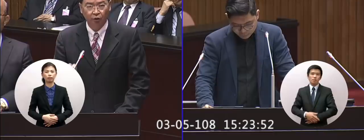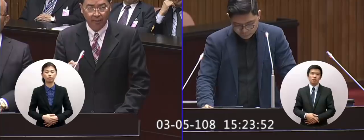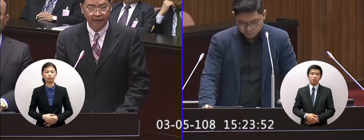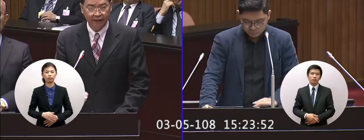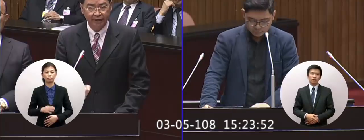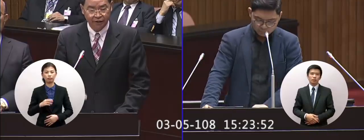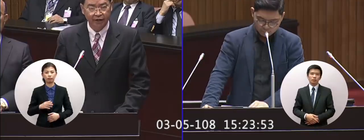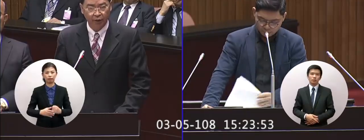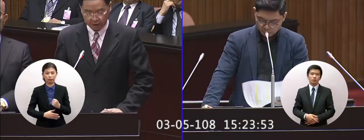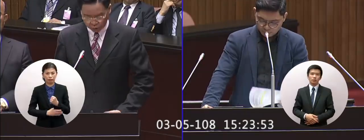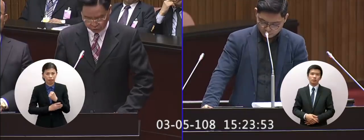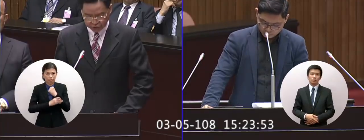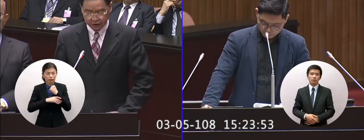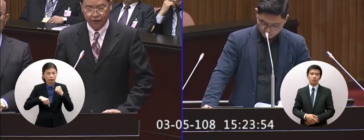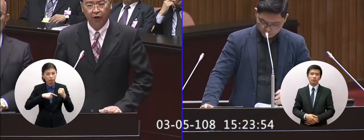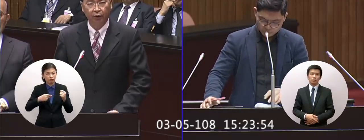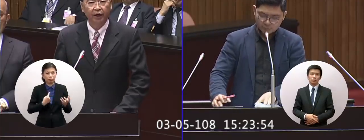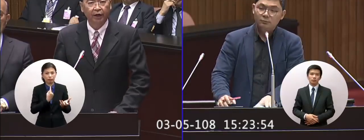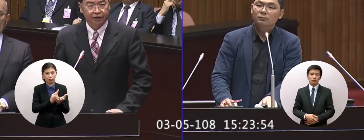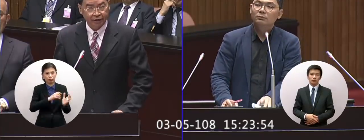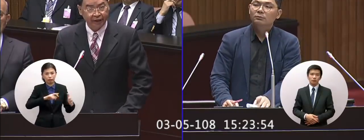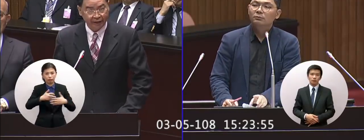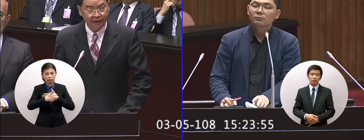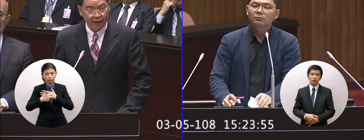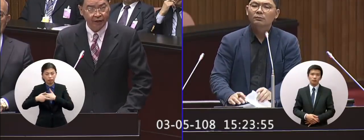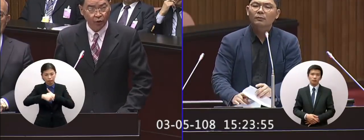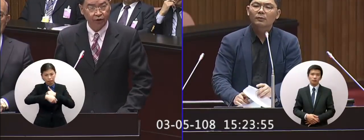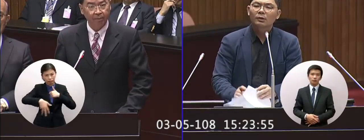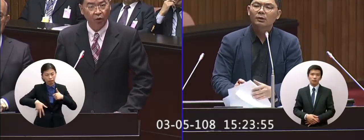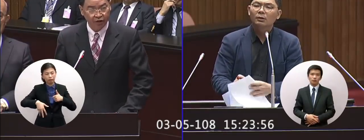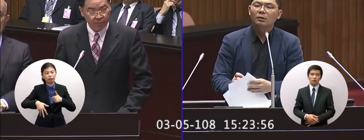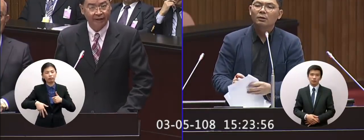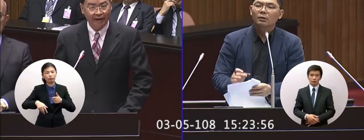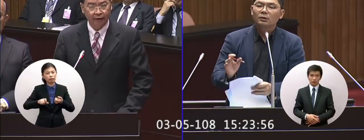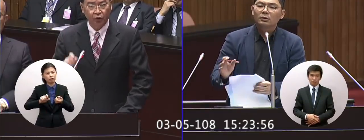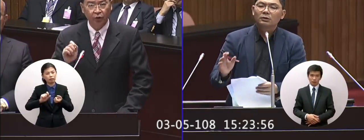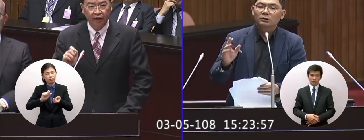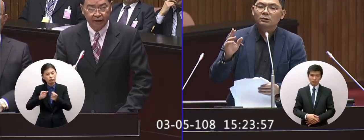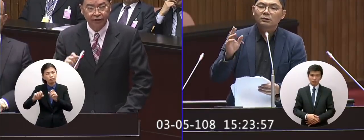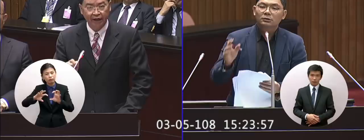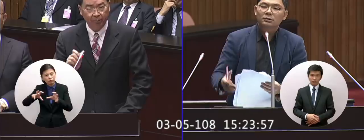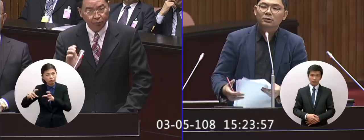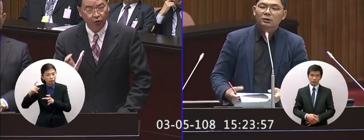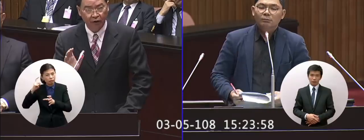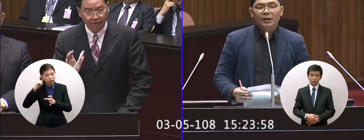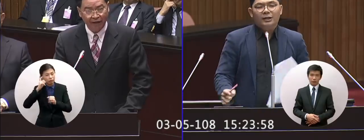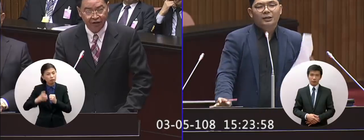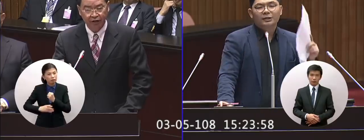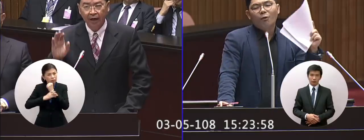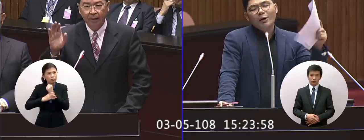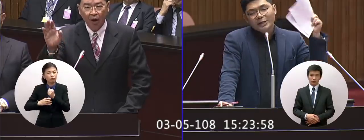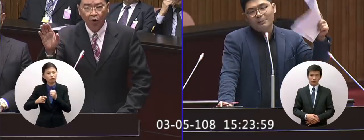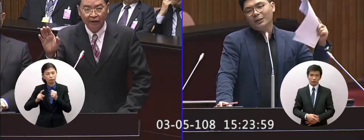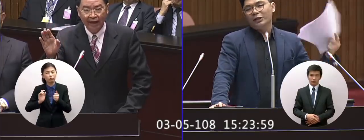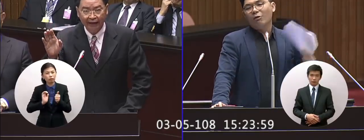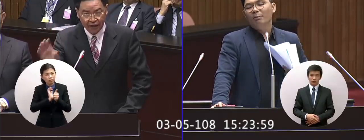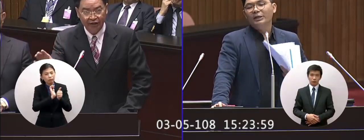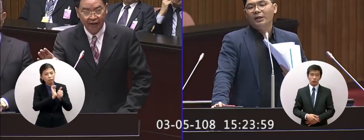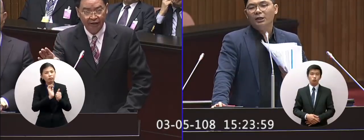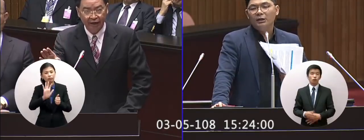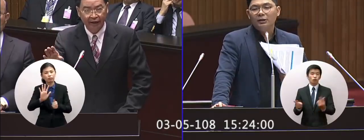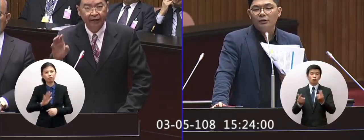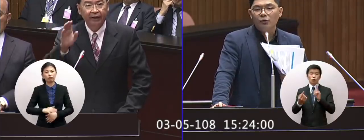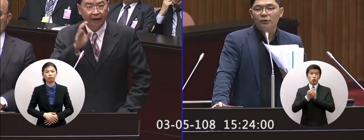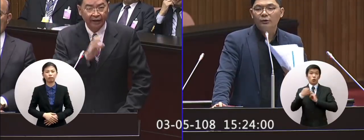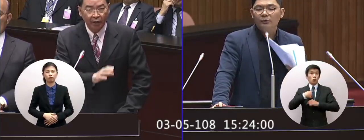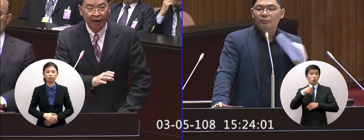在支持我们参加世界卫生组织的时候，这些理念相近国家，包括日本在内，都用各式各样不同的方式。 那为什么讲我